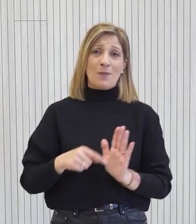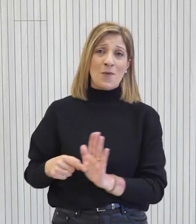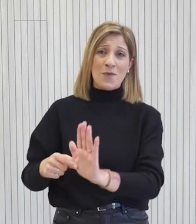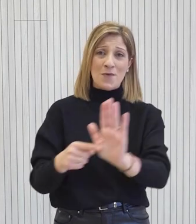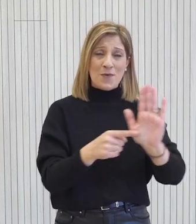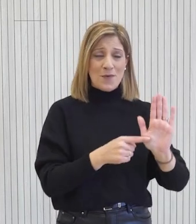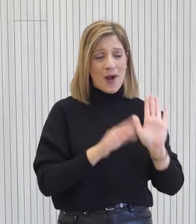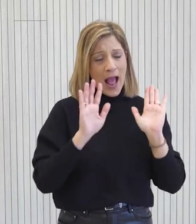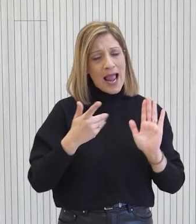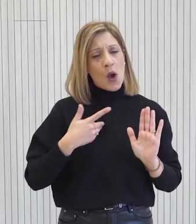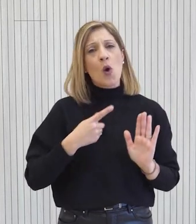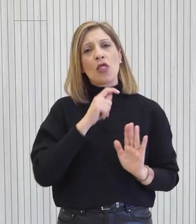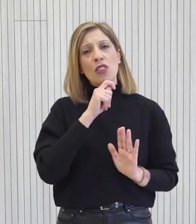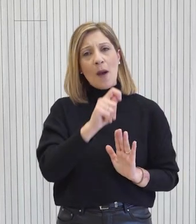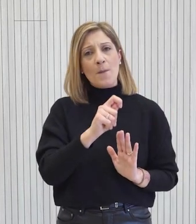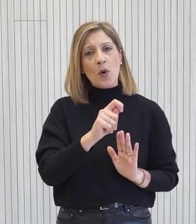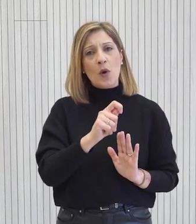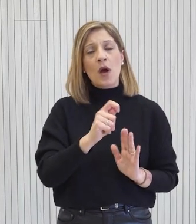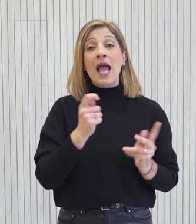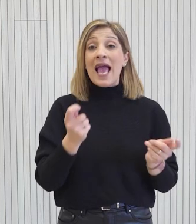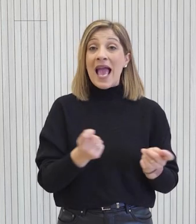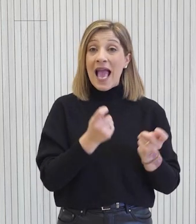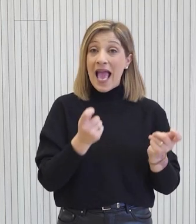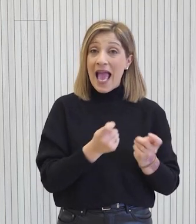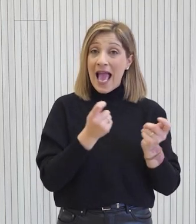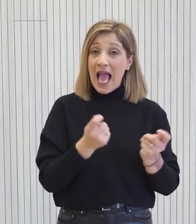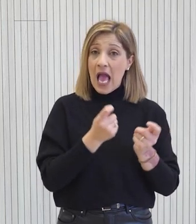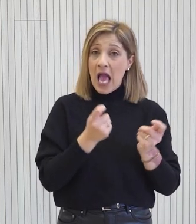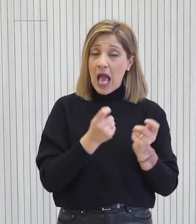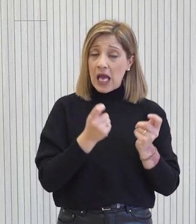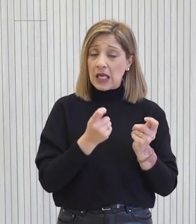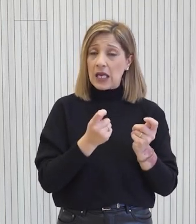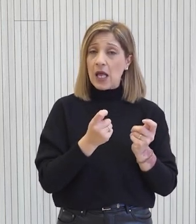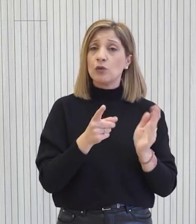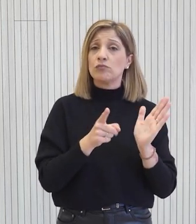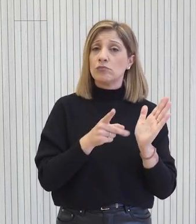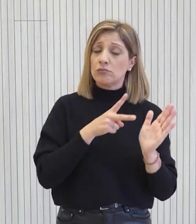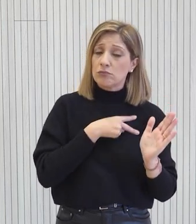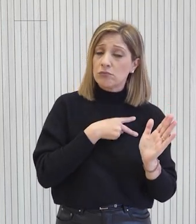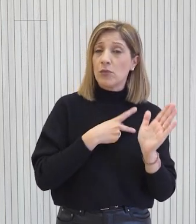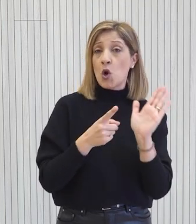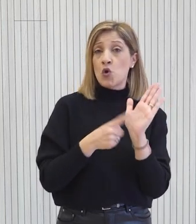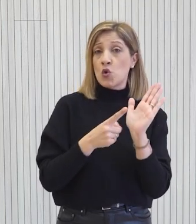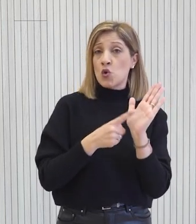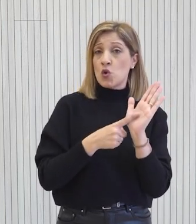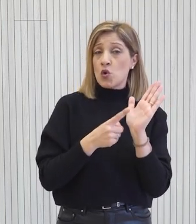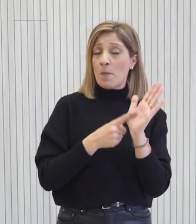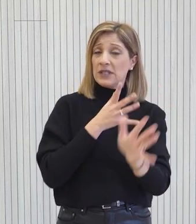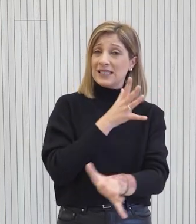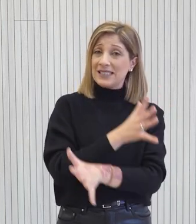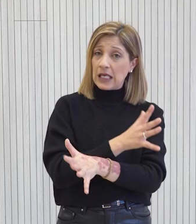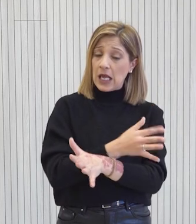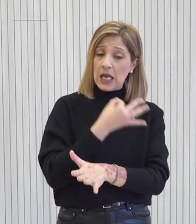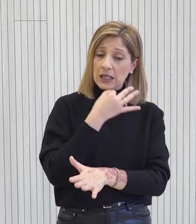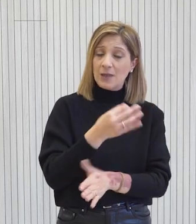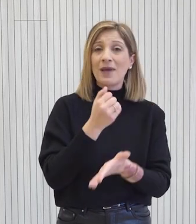πρώτο σχόλιο είναι το εξής, ότι έγινε με πλήρη νομιμότητα στην βάση νομικής συμβουλής του τότε Γενικού Εισαγγελέα, αλλά